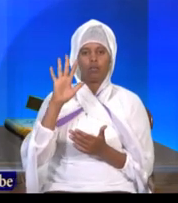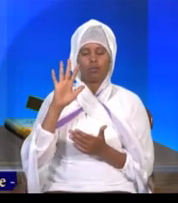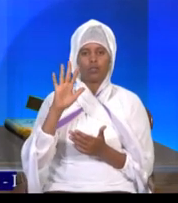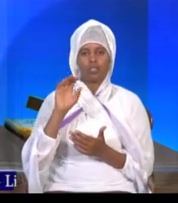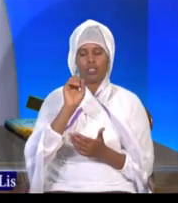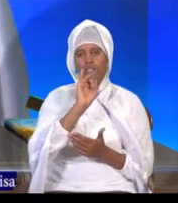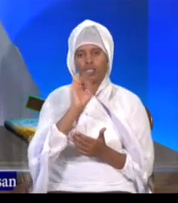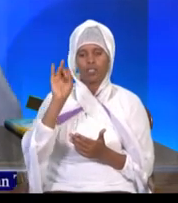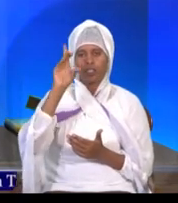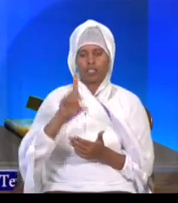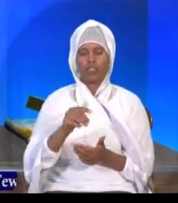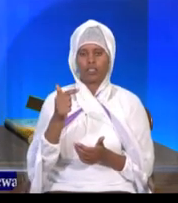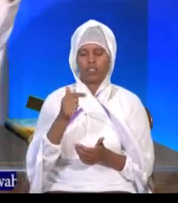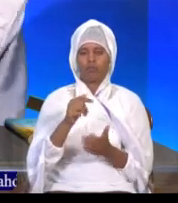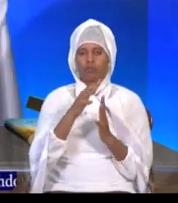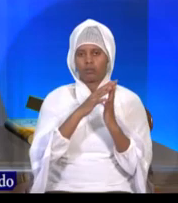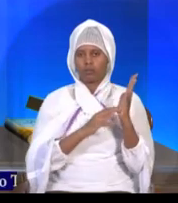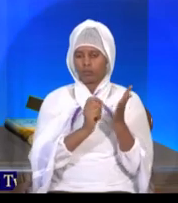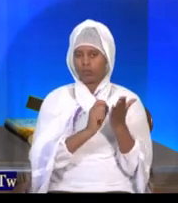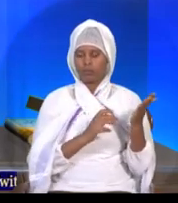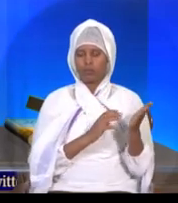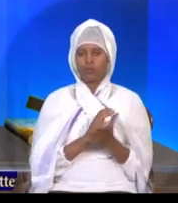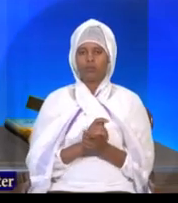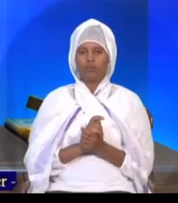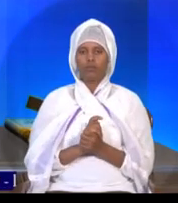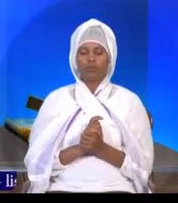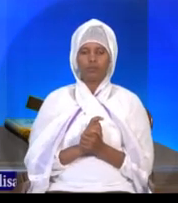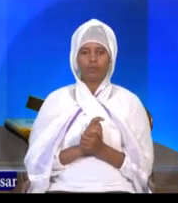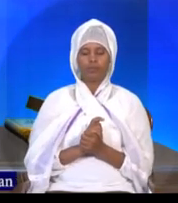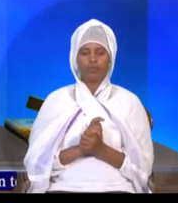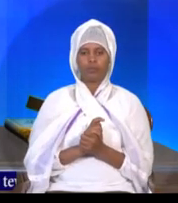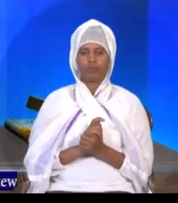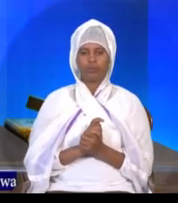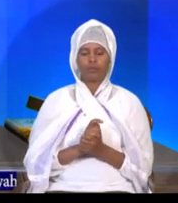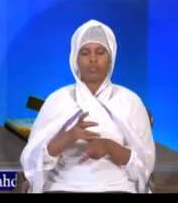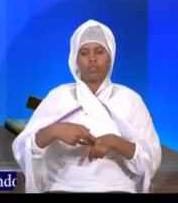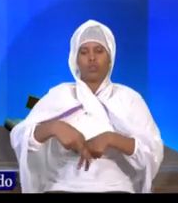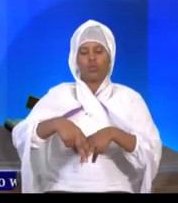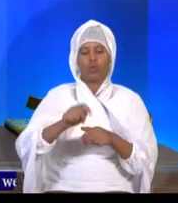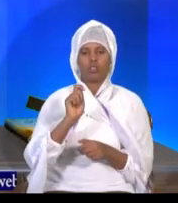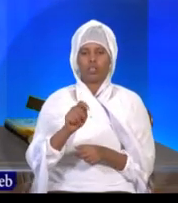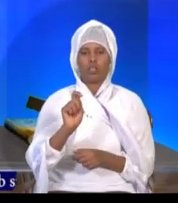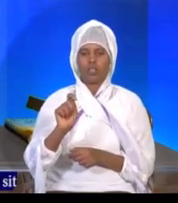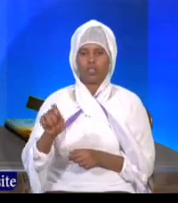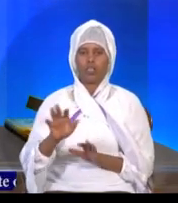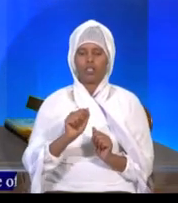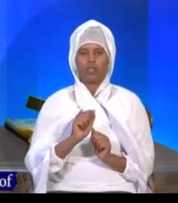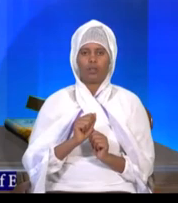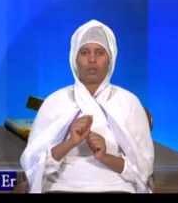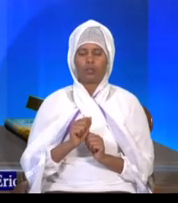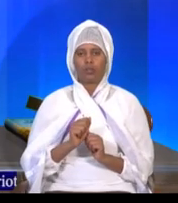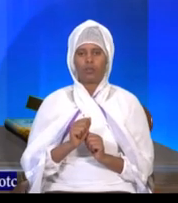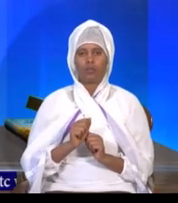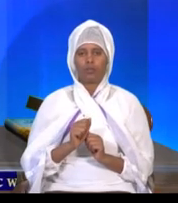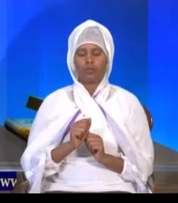ሓሙሽተ የካቲት ስንክሳር እብሎይ ኖላዊ ኣባግእ ዝበሃል ጓስ ኣባጊዕ ማለት እዩ እብሎይ